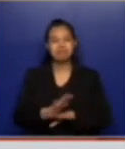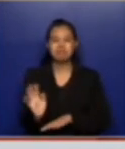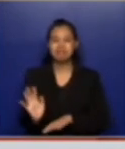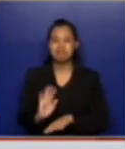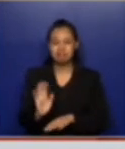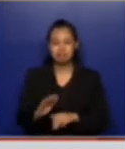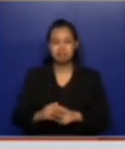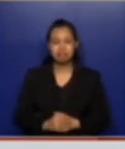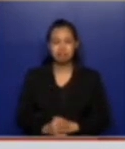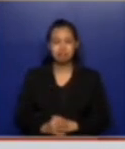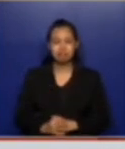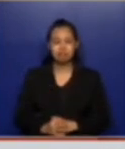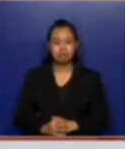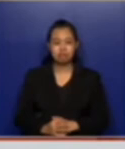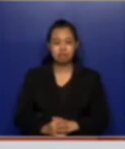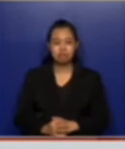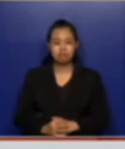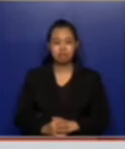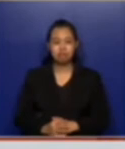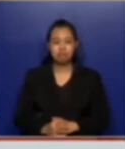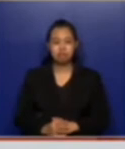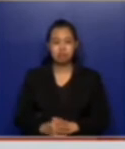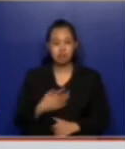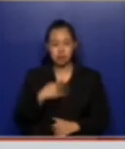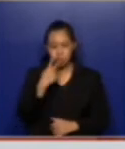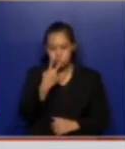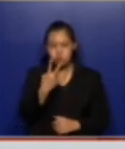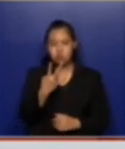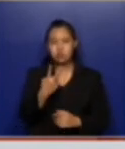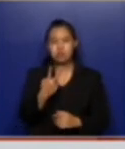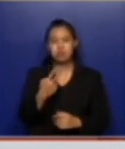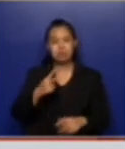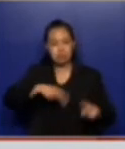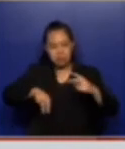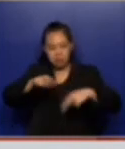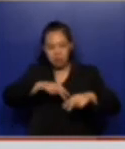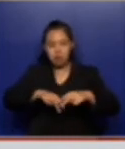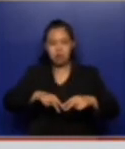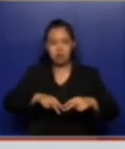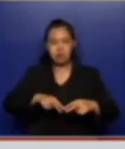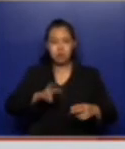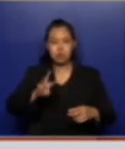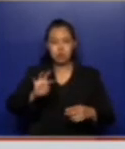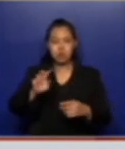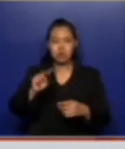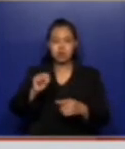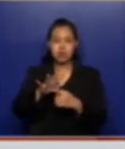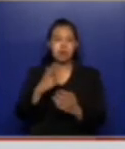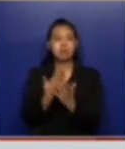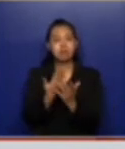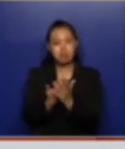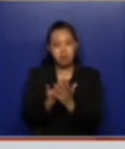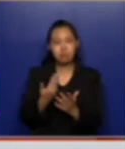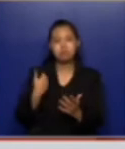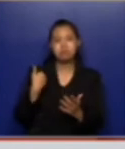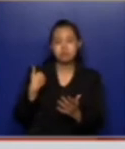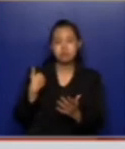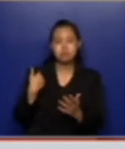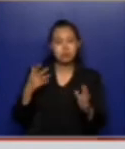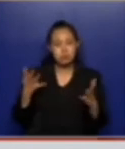จะดูนะครับว่าท่านรักษาวินัยการเงินการคลังหรือไม่ผมจะย้อนไปดูวันที่16เมษายนที่ผ่านม